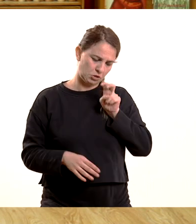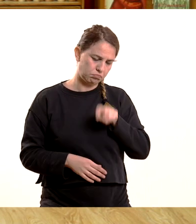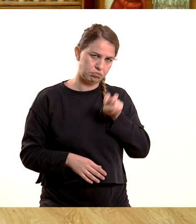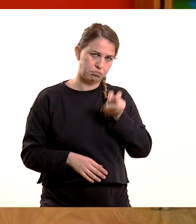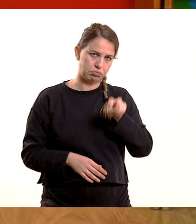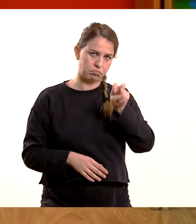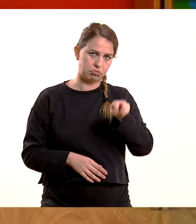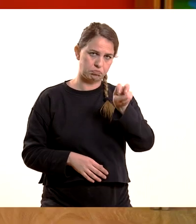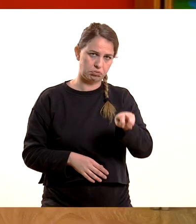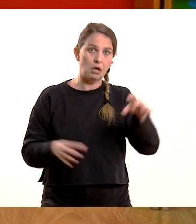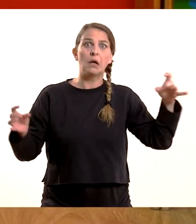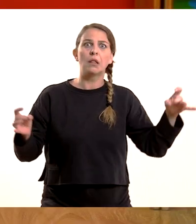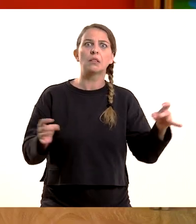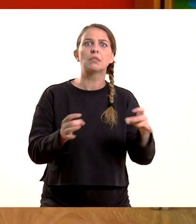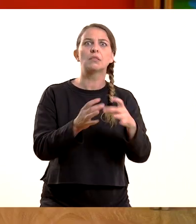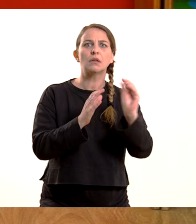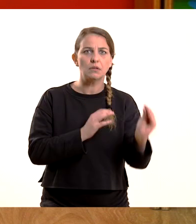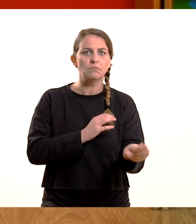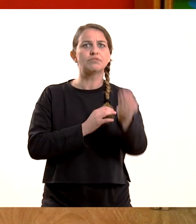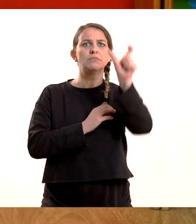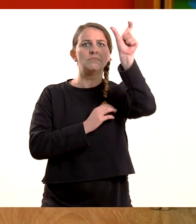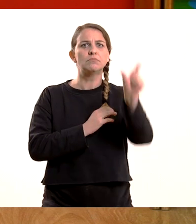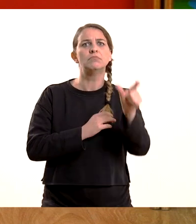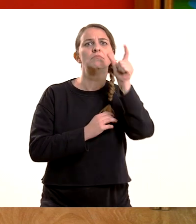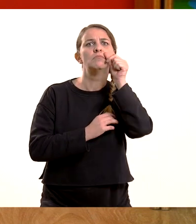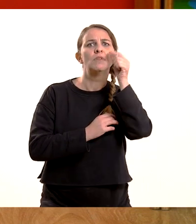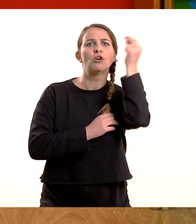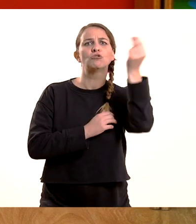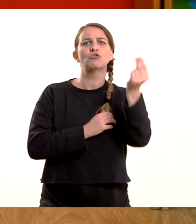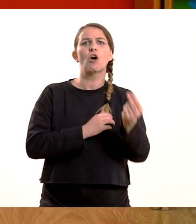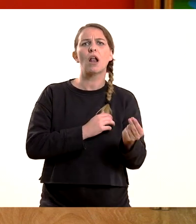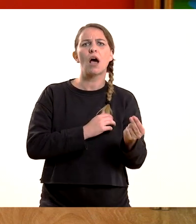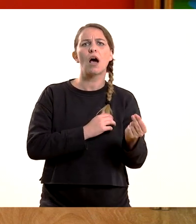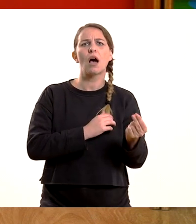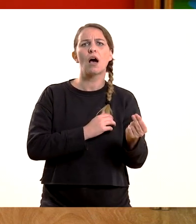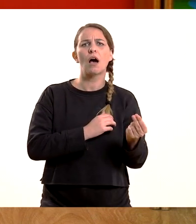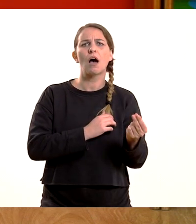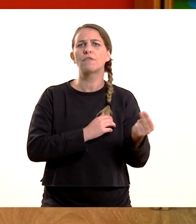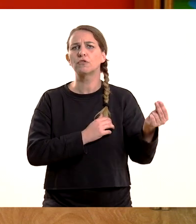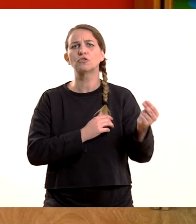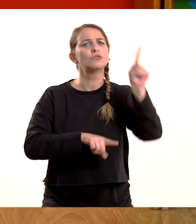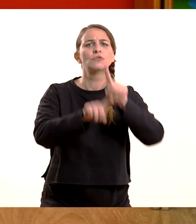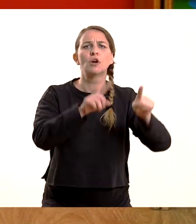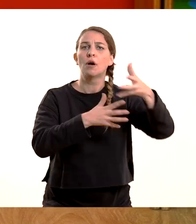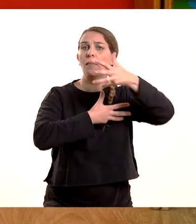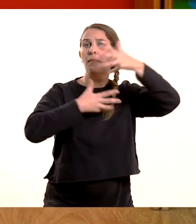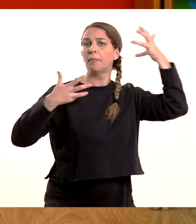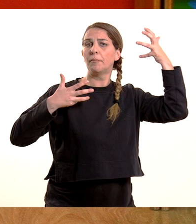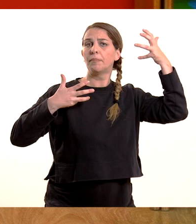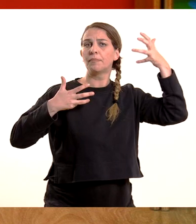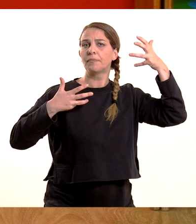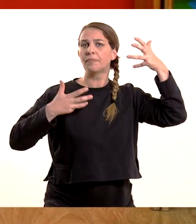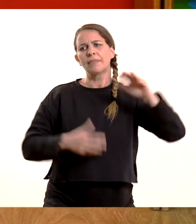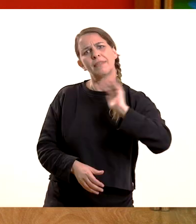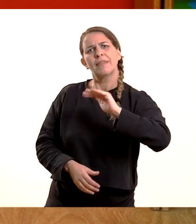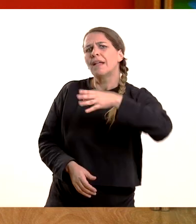συνάντησε μπροστά της έναν ζωγράφο, τον κύριο Πικασόρο. «Τι έχεις, μικρή μου, γιατί κλαις?» «Αχ,